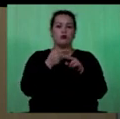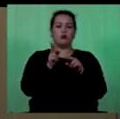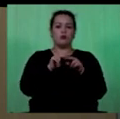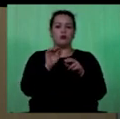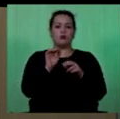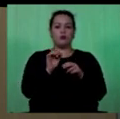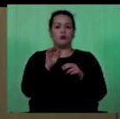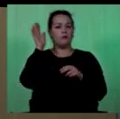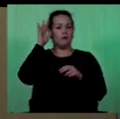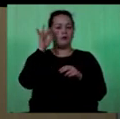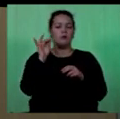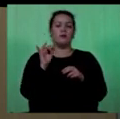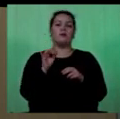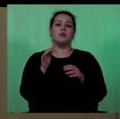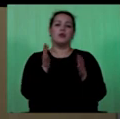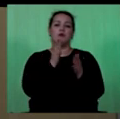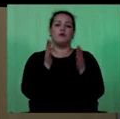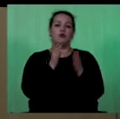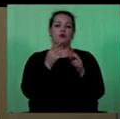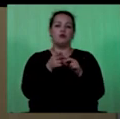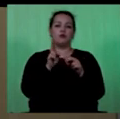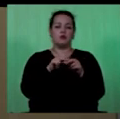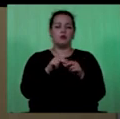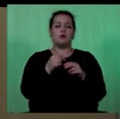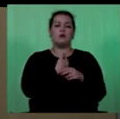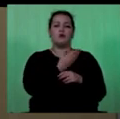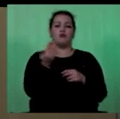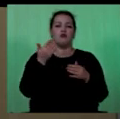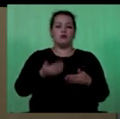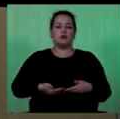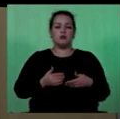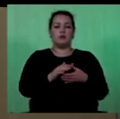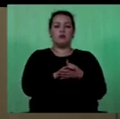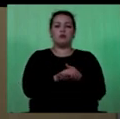и воздух относятся к источникам нашей жизни.